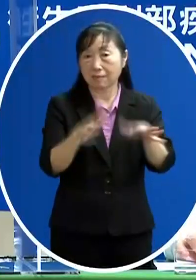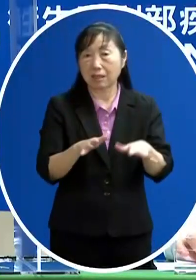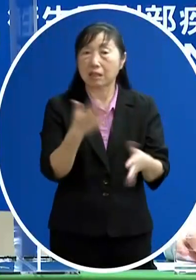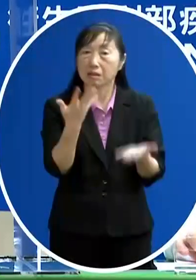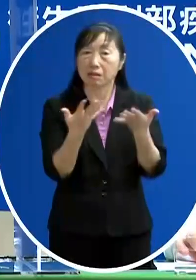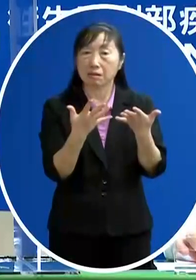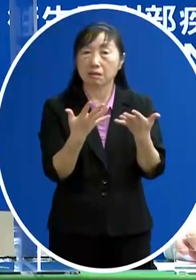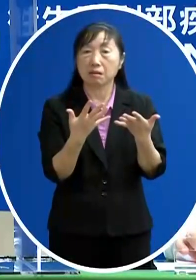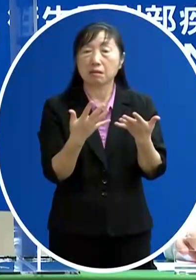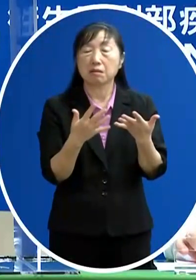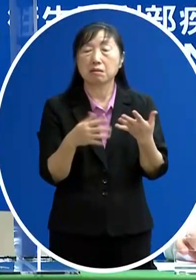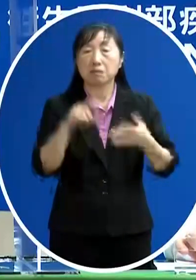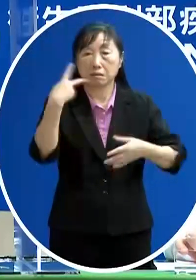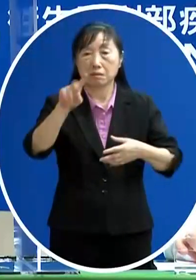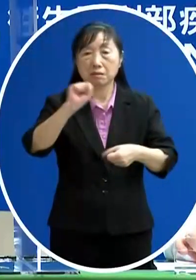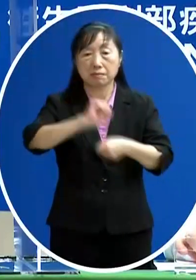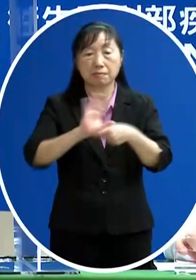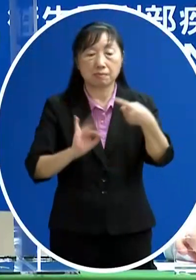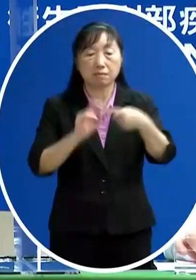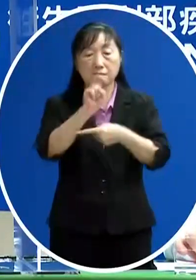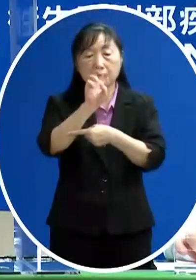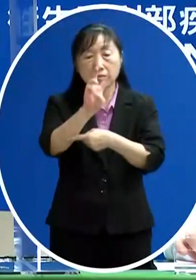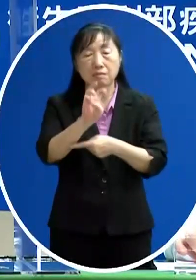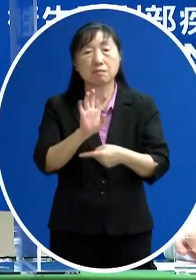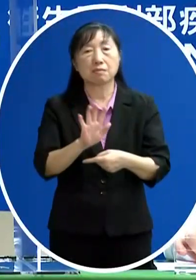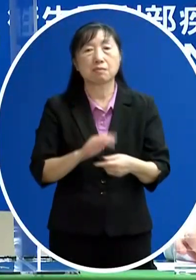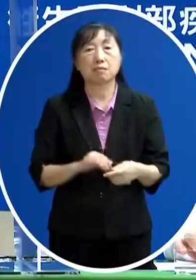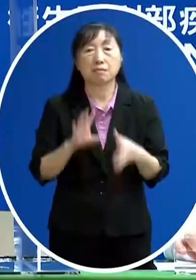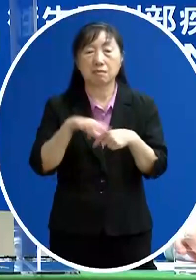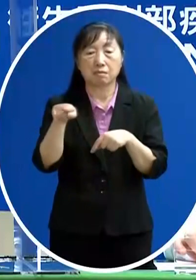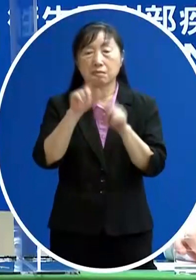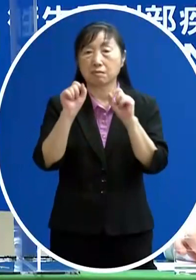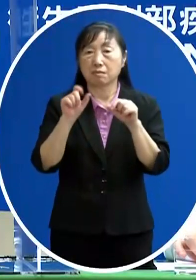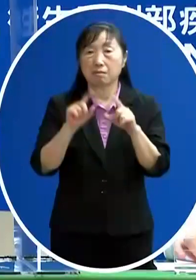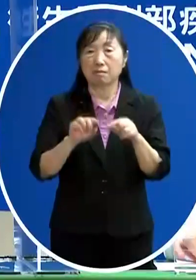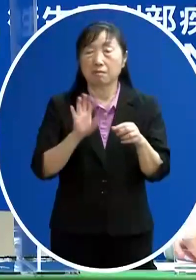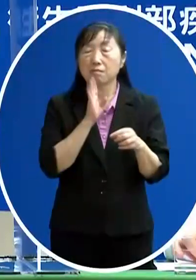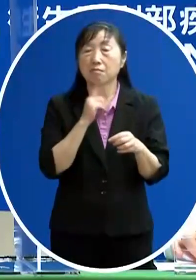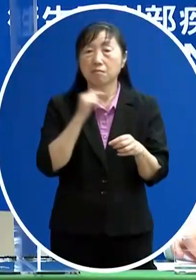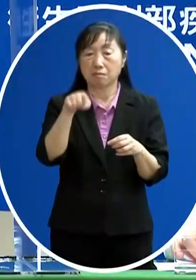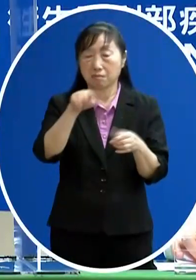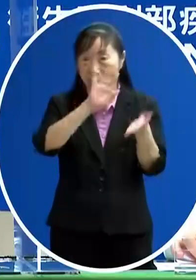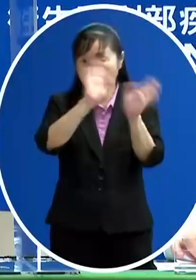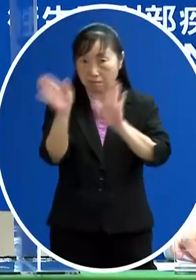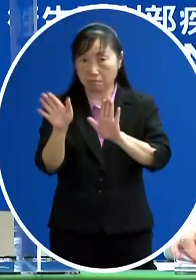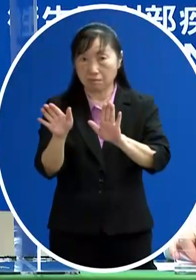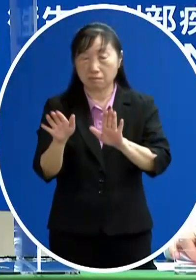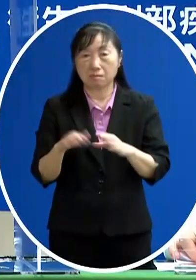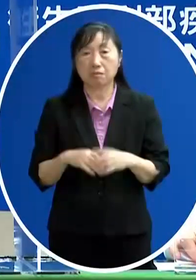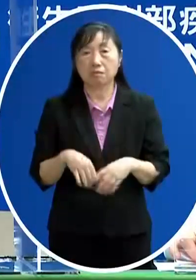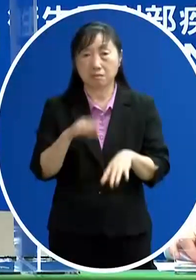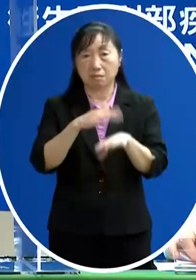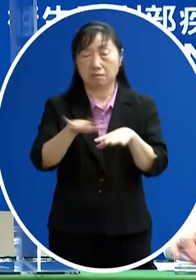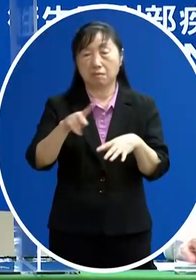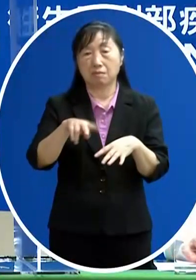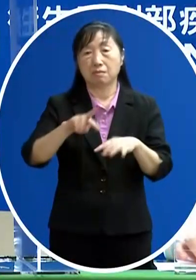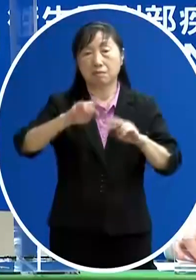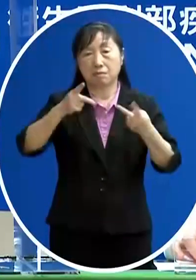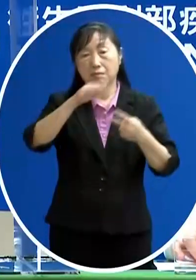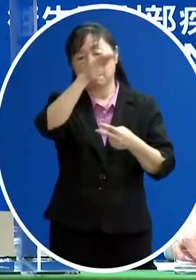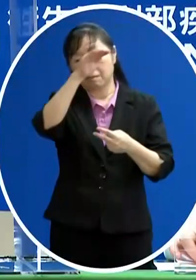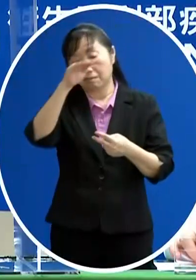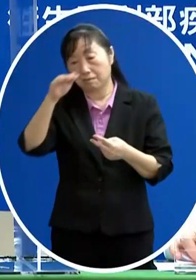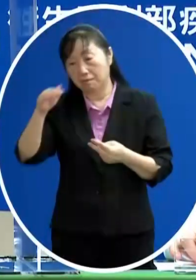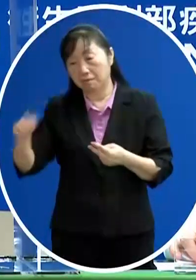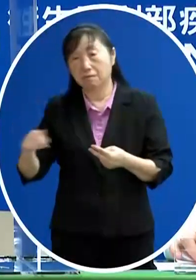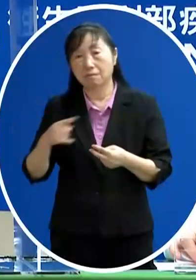已经到了20-30%。好，所以会有这样的一个不同。那大部分到那样子的情况，它就会反转。好，就往下